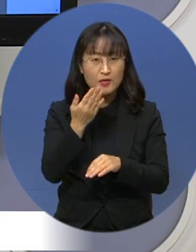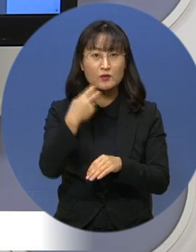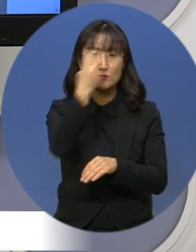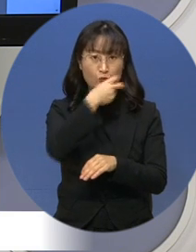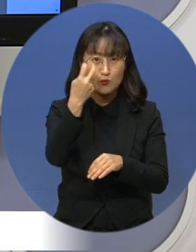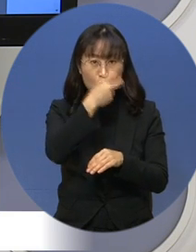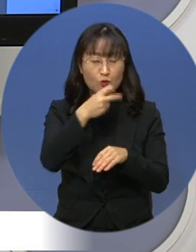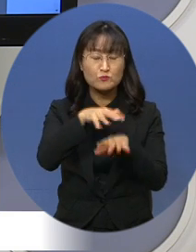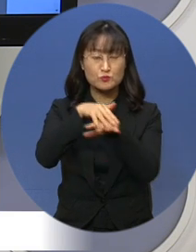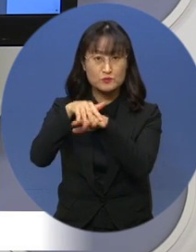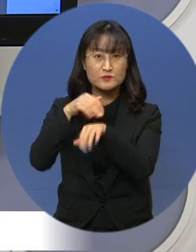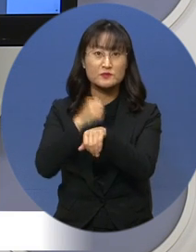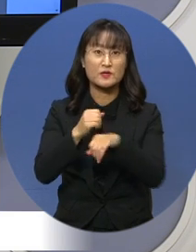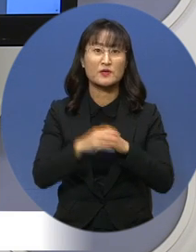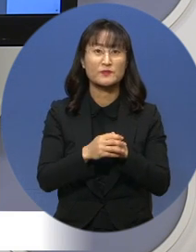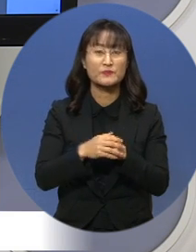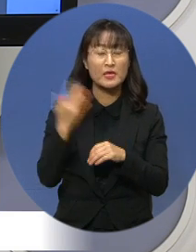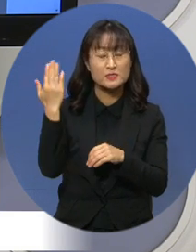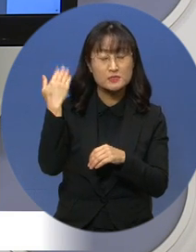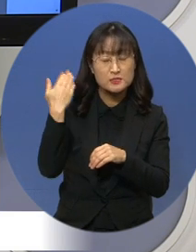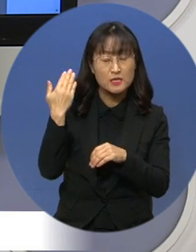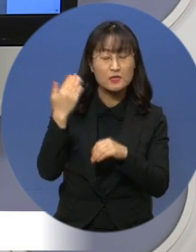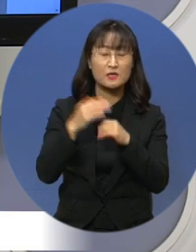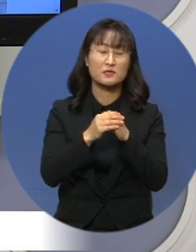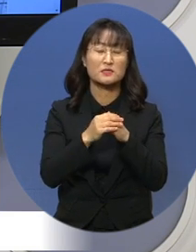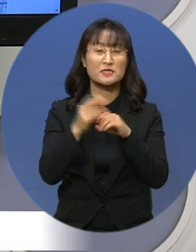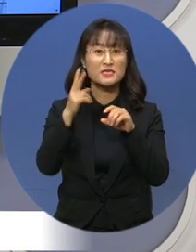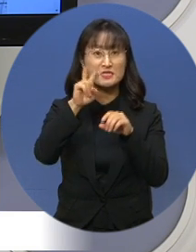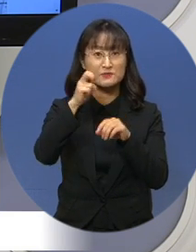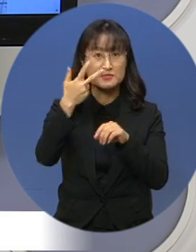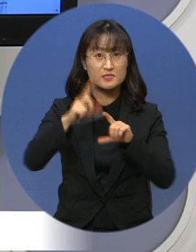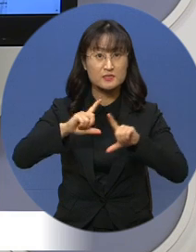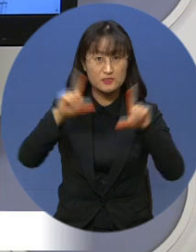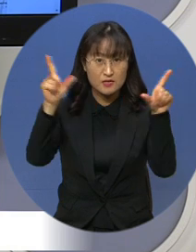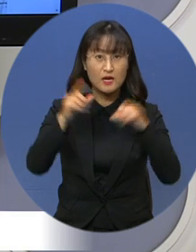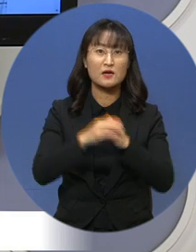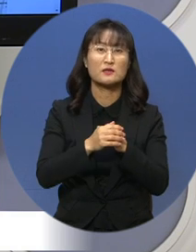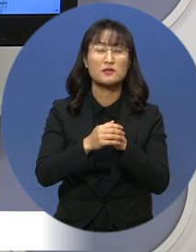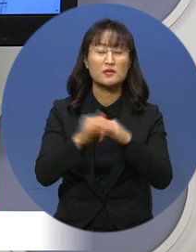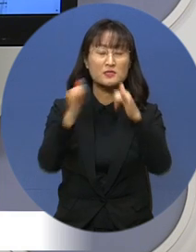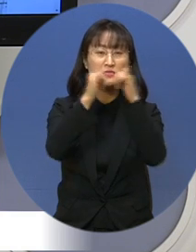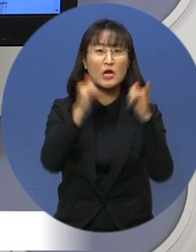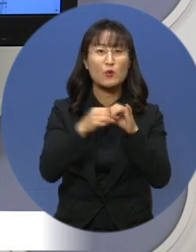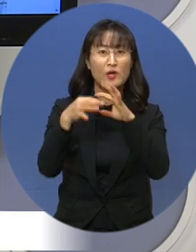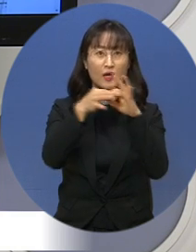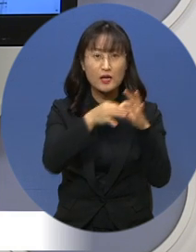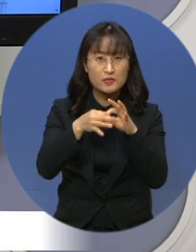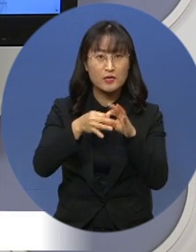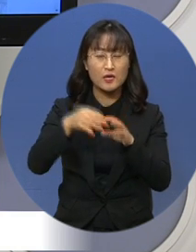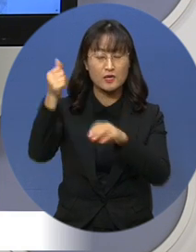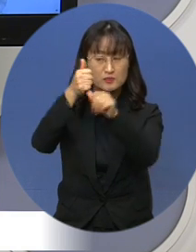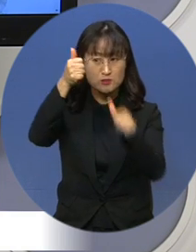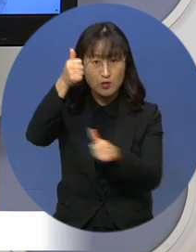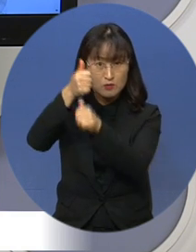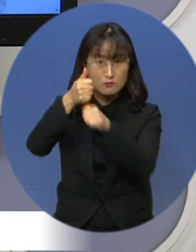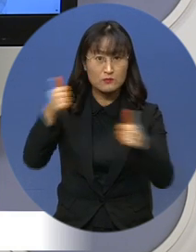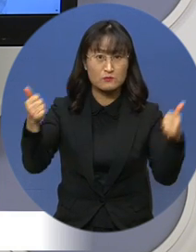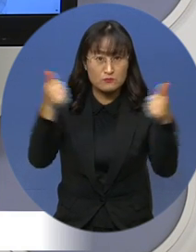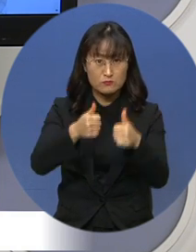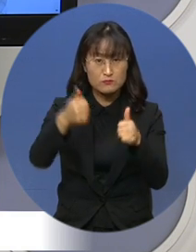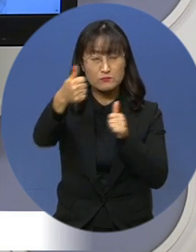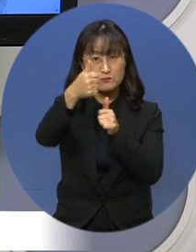보건복지부는 지난달 27일 제 20차 섭외 관계장관 회의에서 교육부와 여성가족부 등